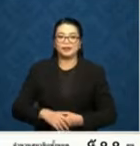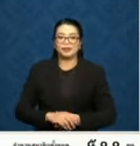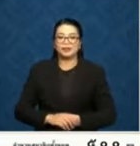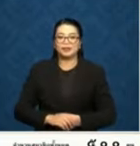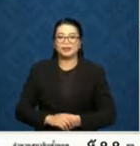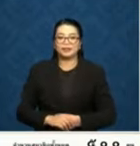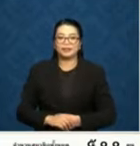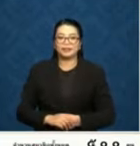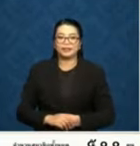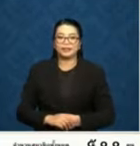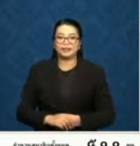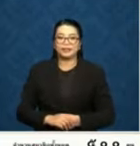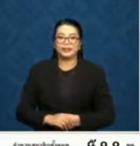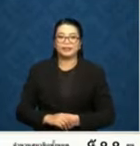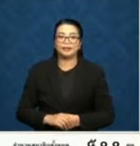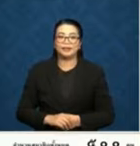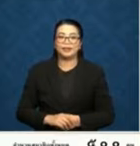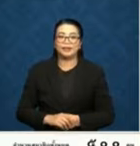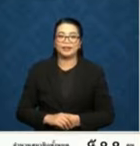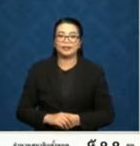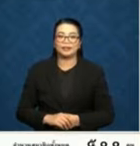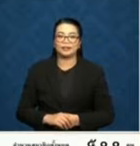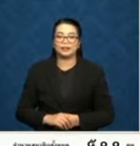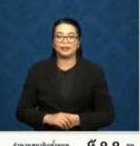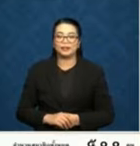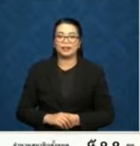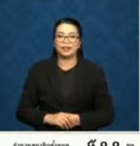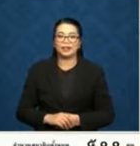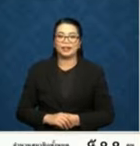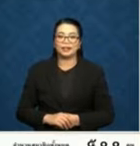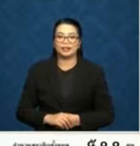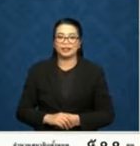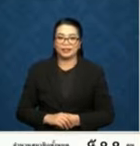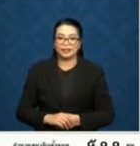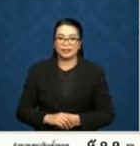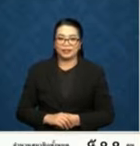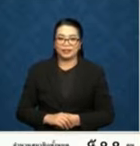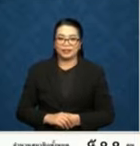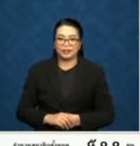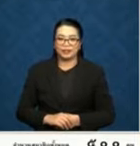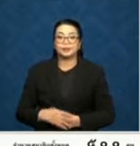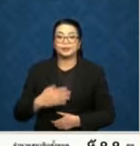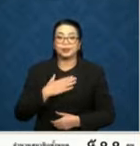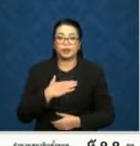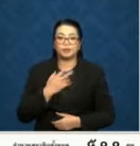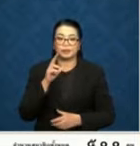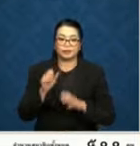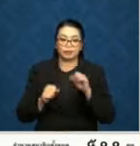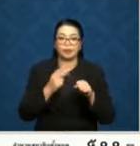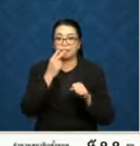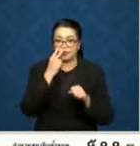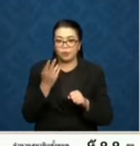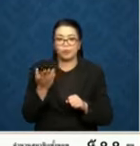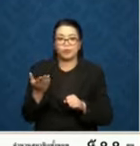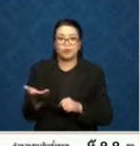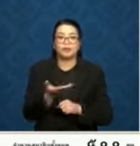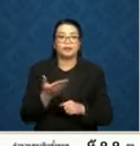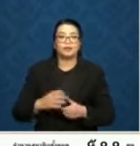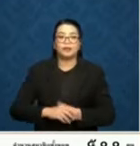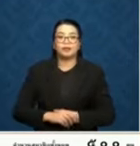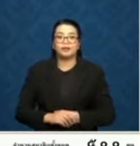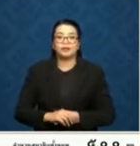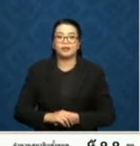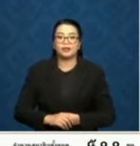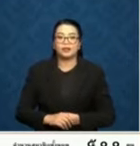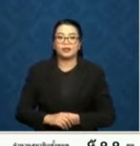ิยาตอบประเด็ข้อสังเกตท่านสมาชิสสมทันข